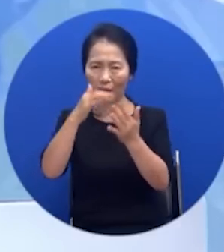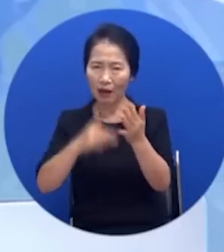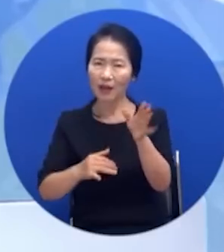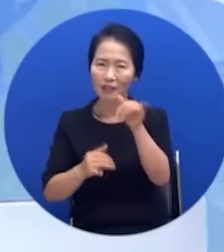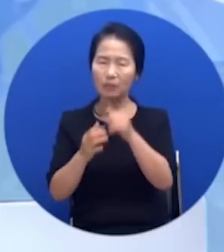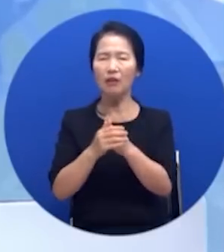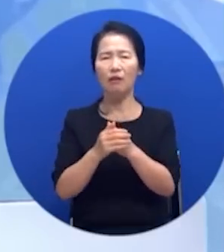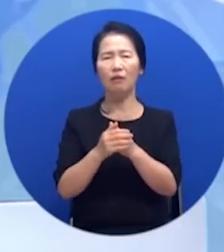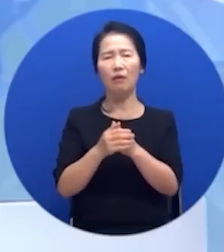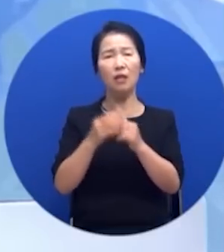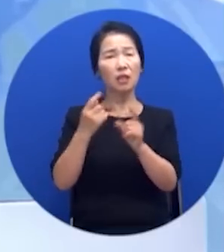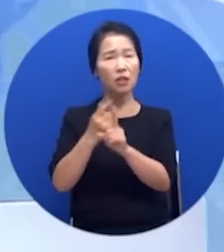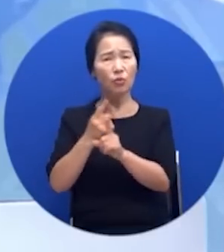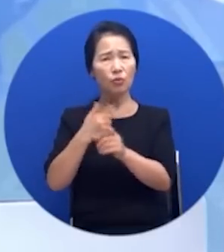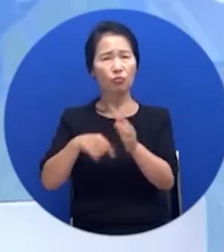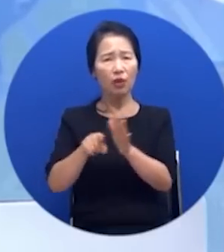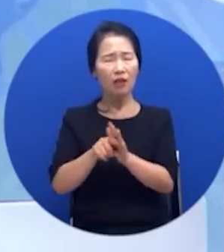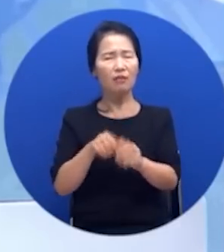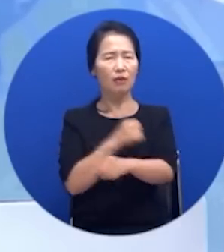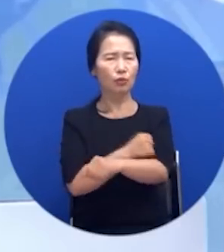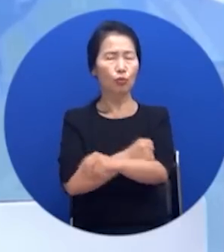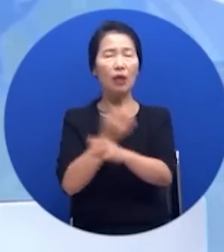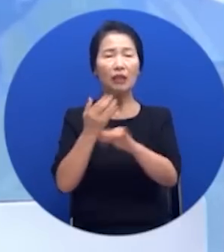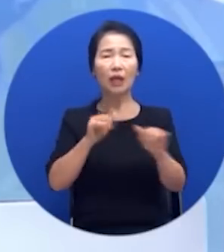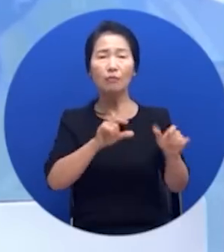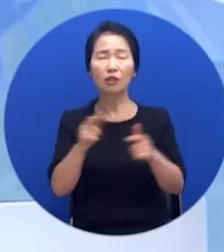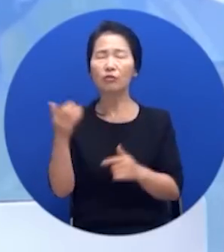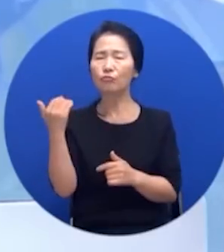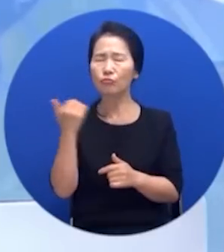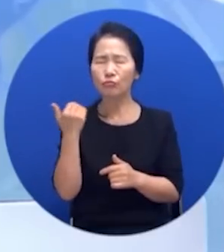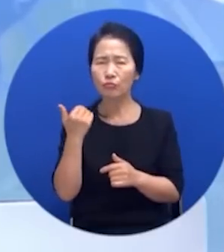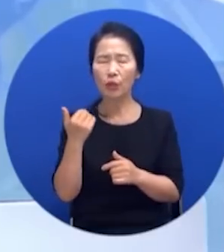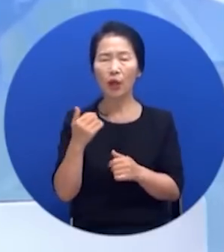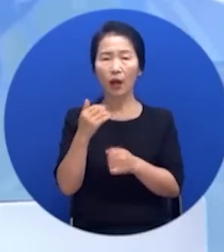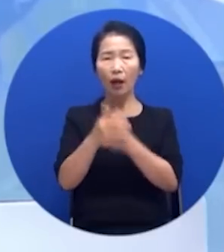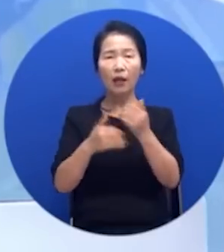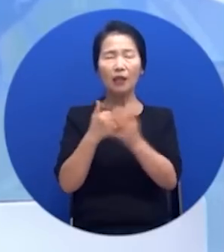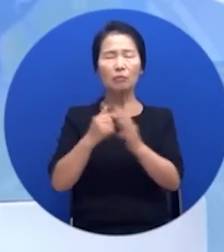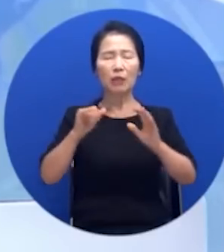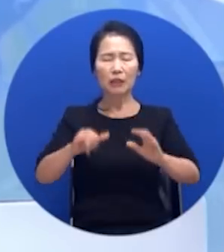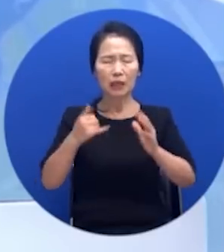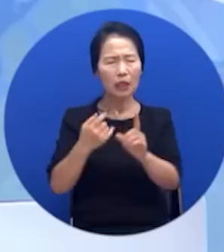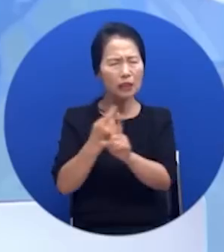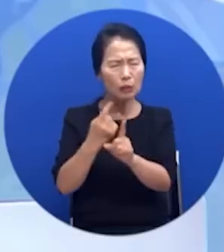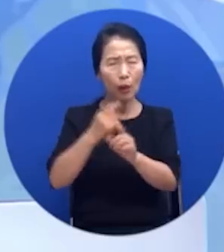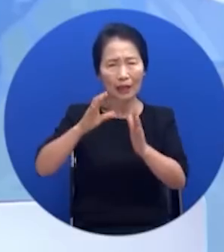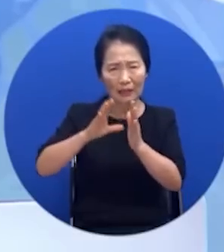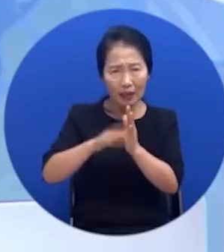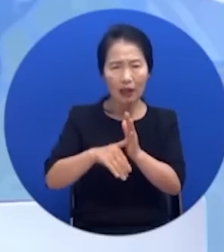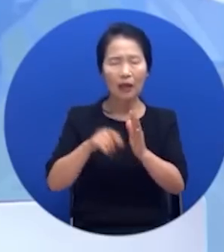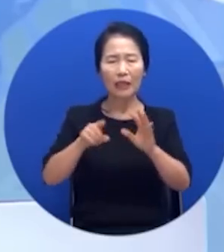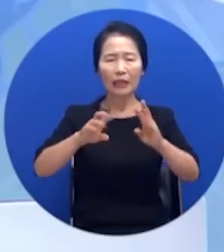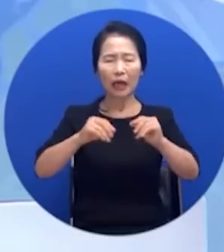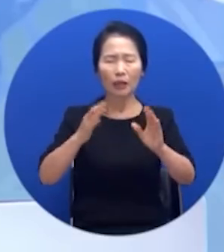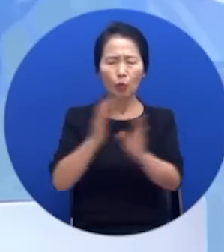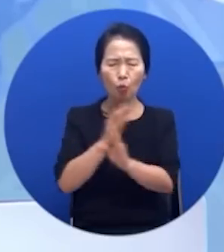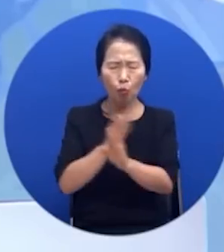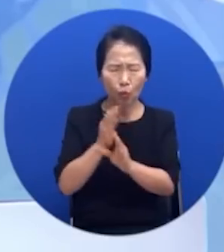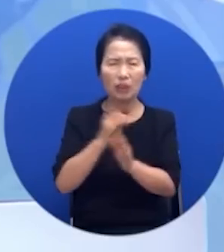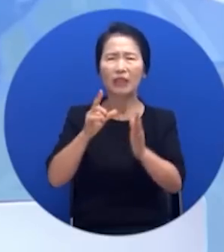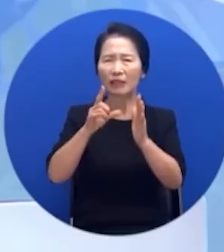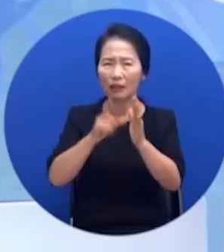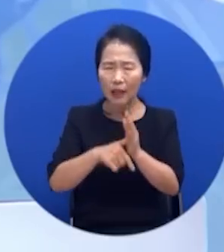하나님의 치료에 사용된 이 사람들이 누구냐? 하나님이 세상을 치료하실 때, 하나님이 이 땅을 고칠 때, 하나님이